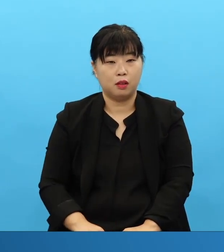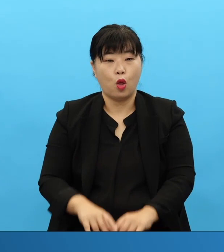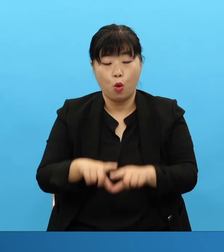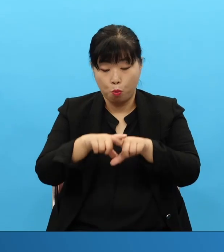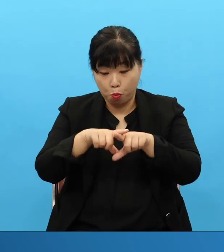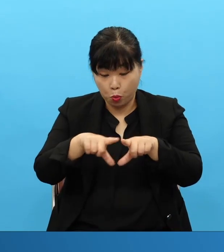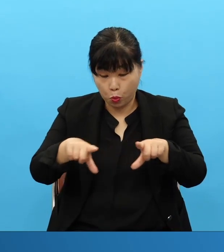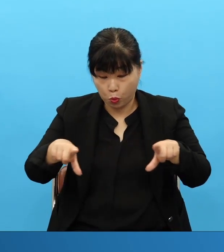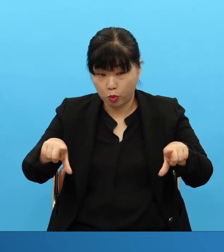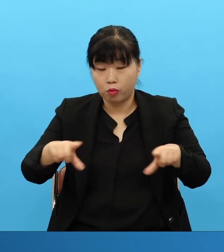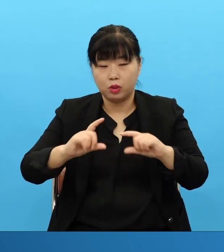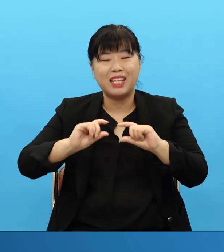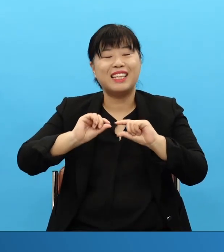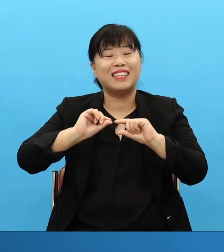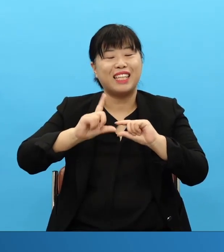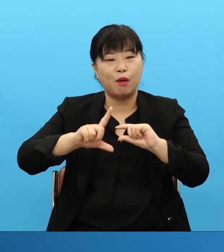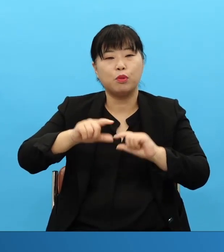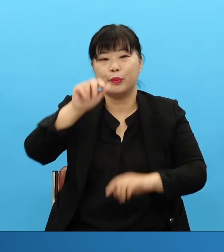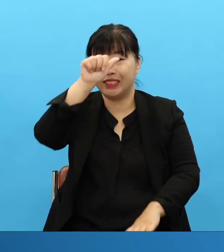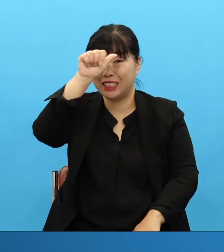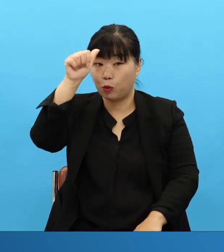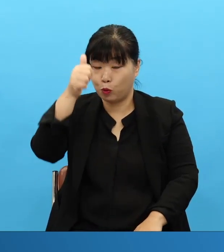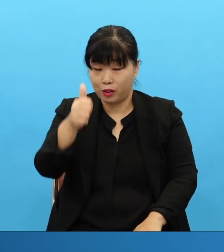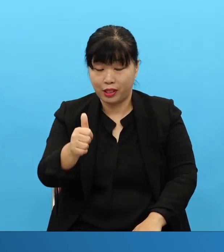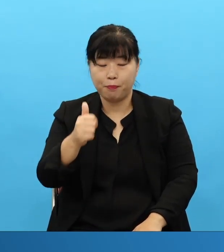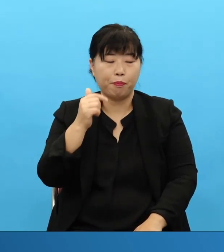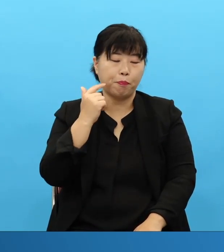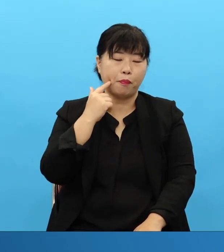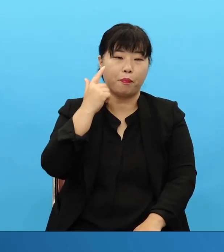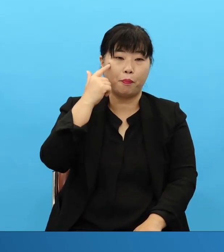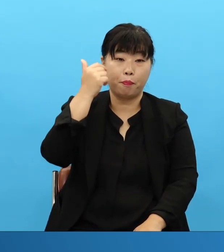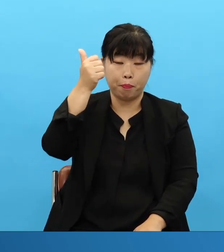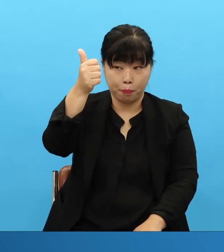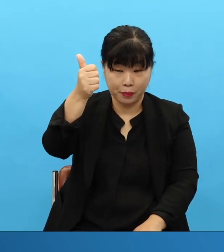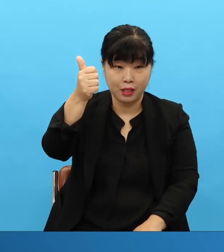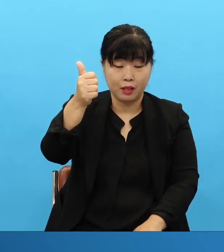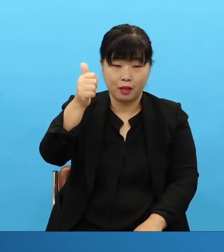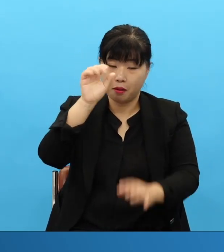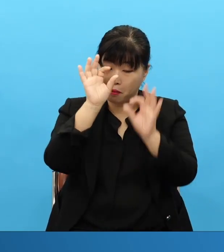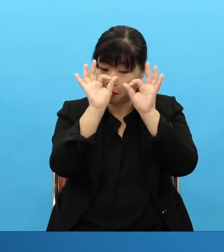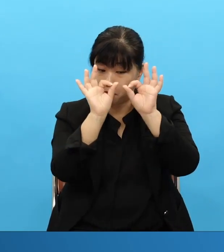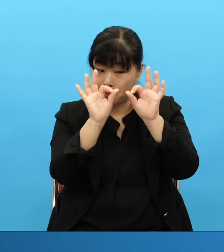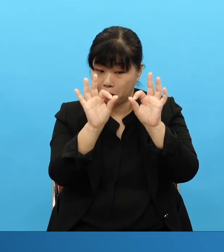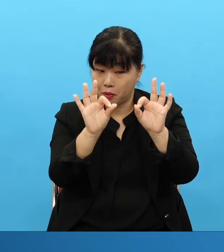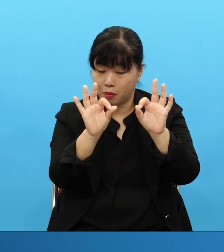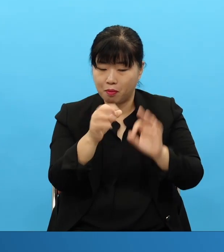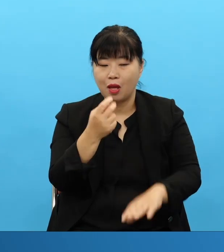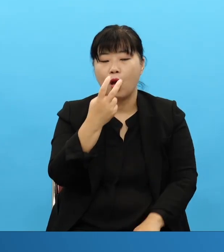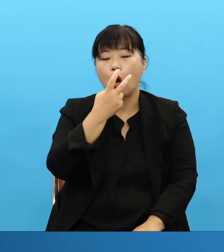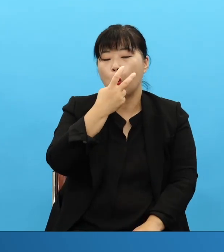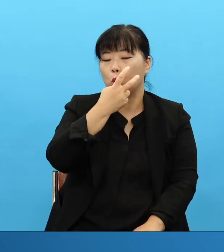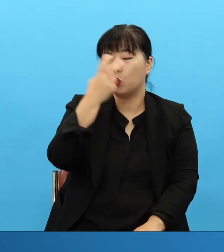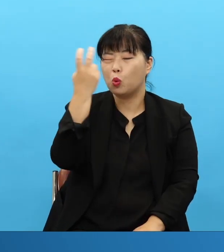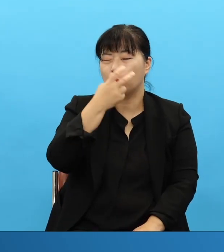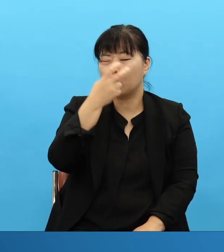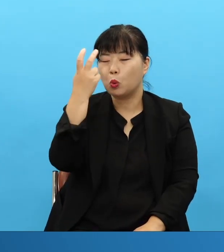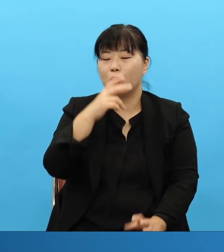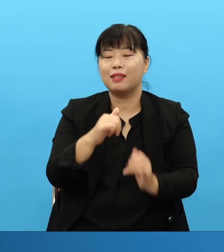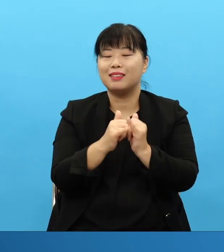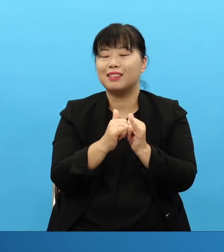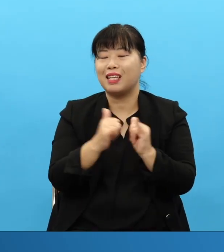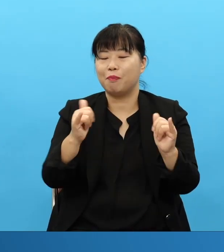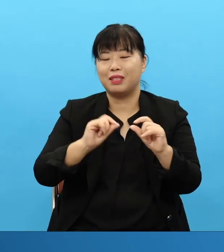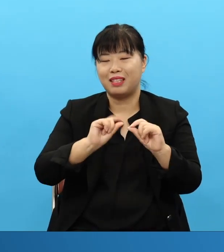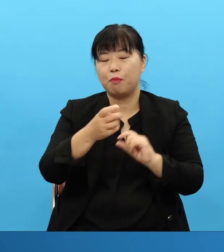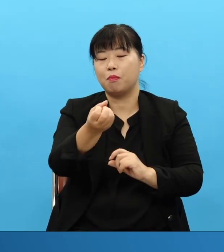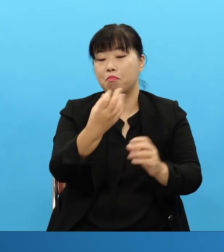장로님들과 산업하는 사람들, 목사님들을 하고 있는 중에 아주 똑똑한 젊은 사람들이 하는 말이 공통적으로 있어요. That among our elders, our church officers,